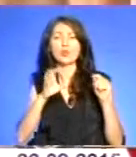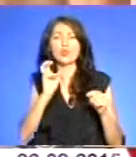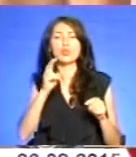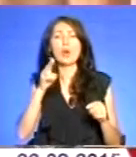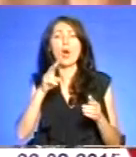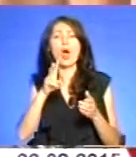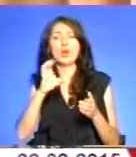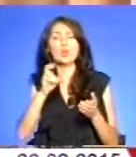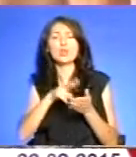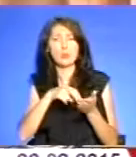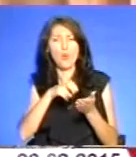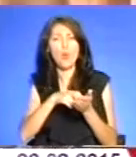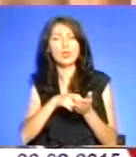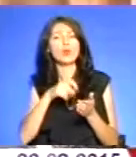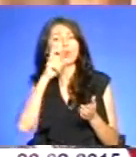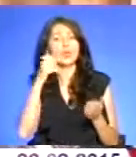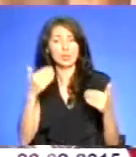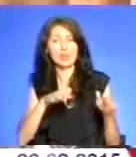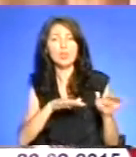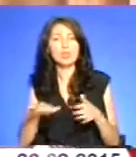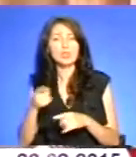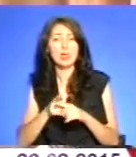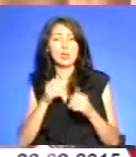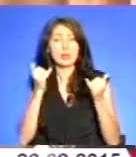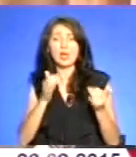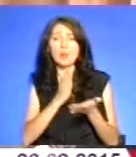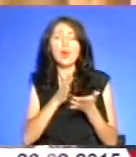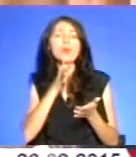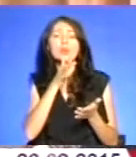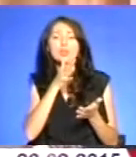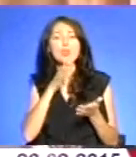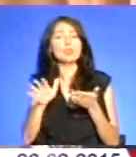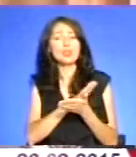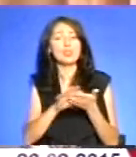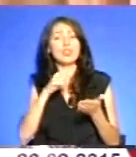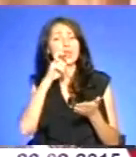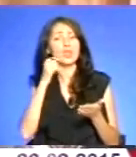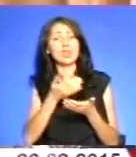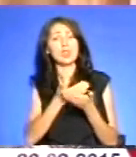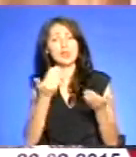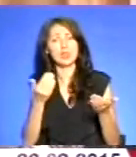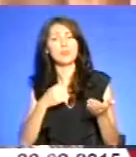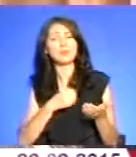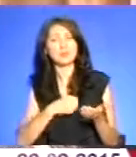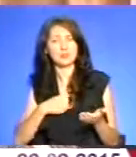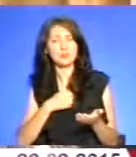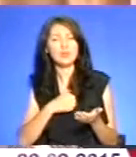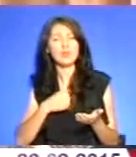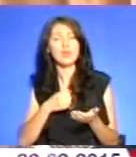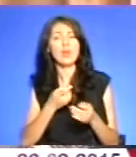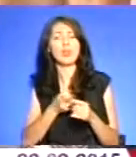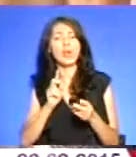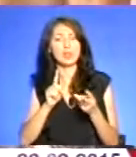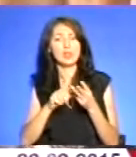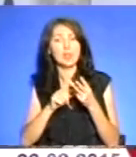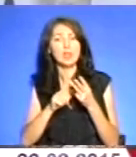маємо час очищення України від скверни. І третій час благодаті Божої. Це дощ благодаті Божої, який буде. Так